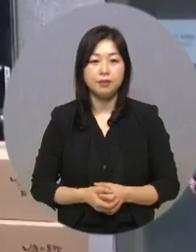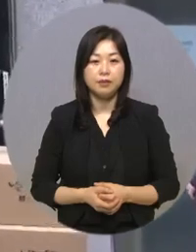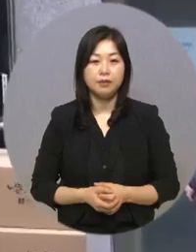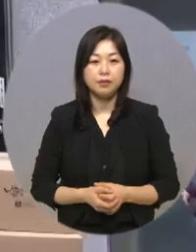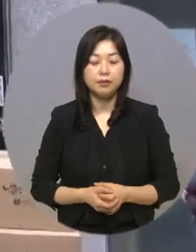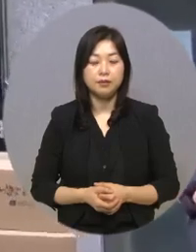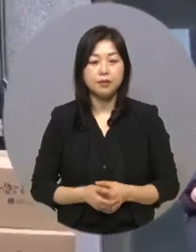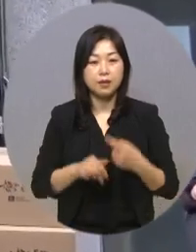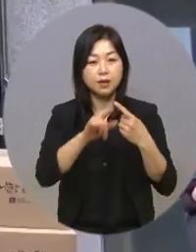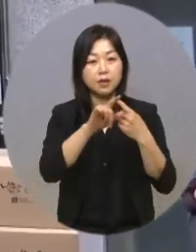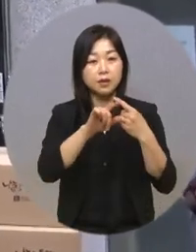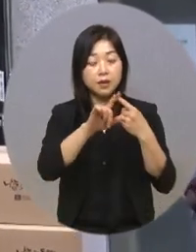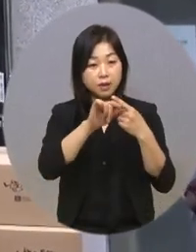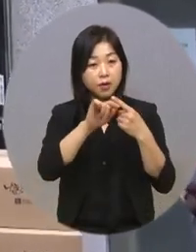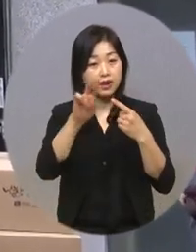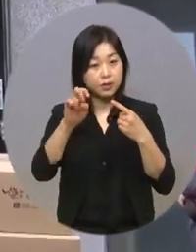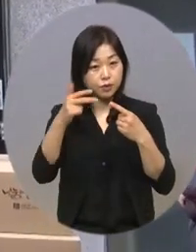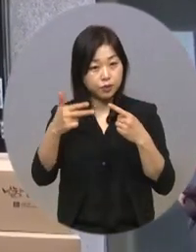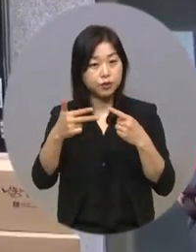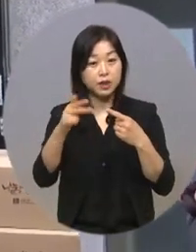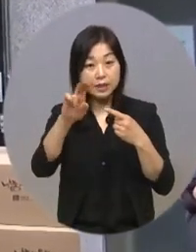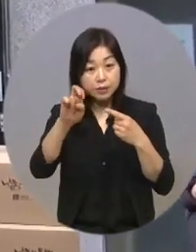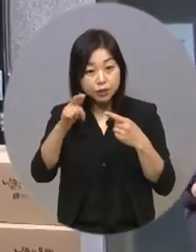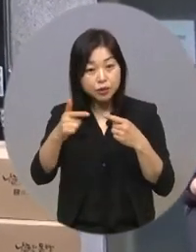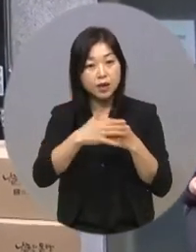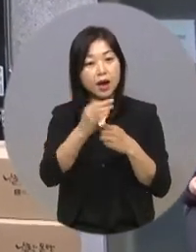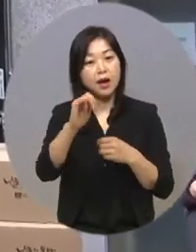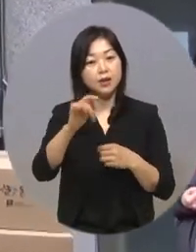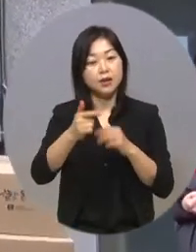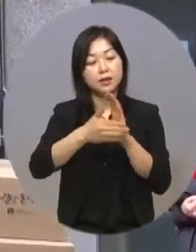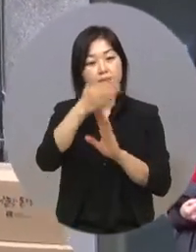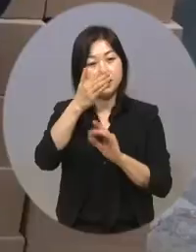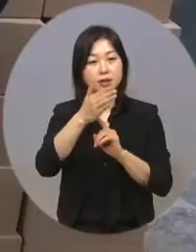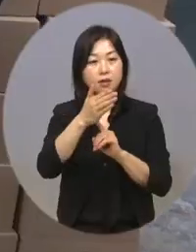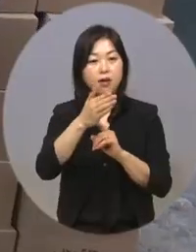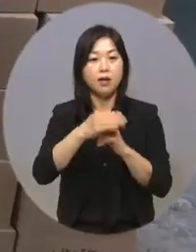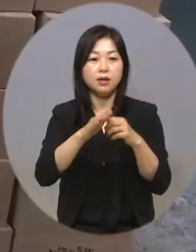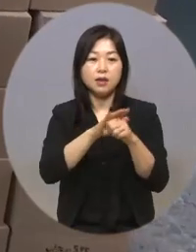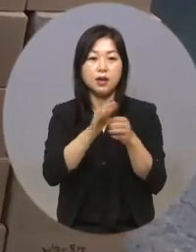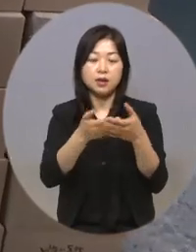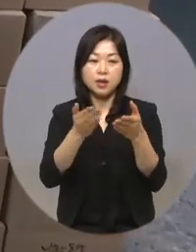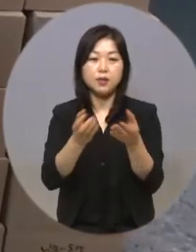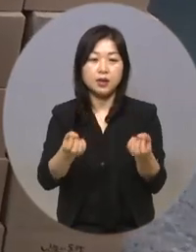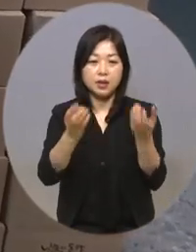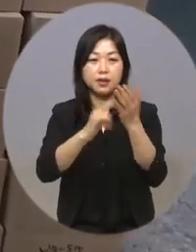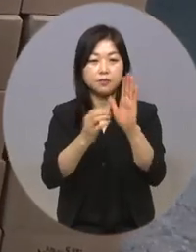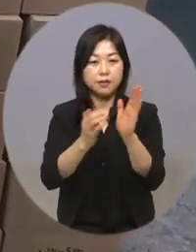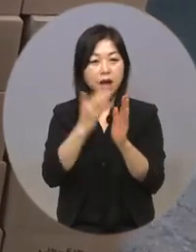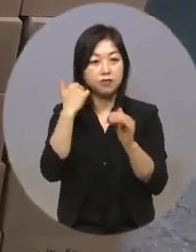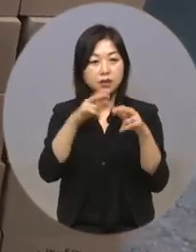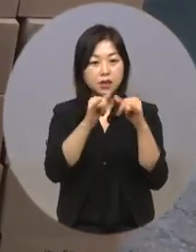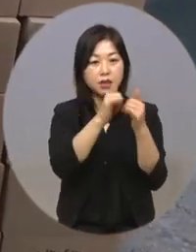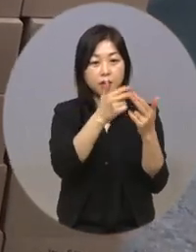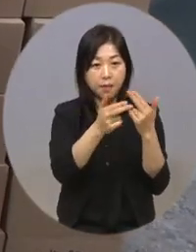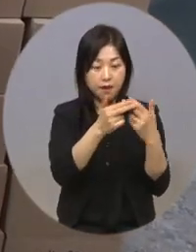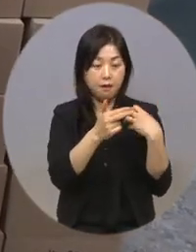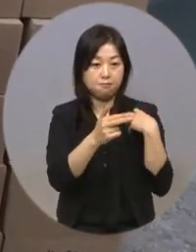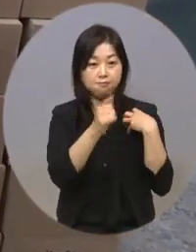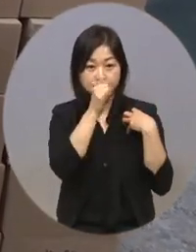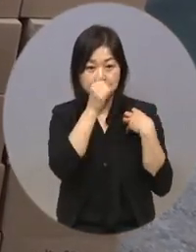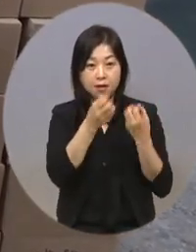지난 26일 아산시에서 한국장애인 사랑 나눔 행사가 진행되었습니다. 한국장애인협회가 주최한 이날